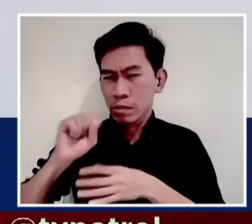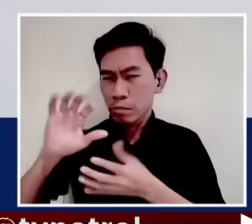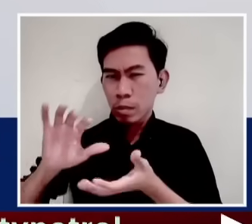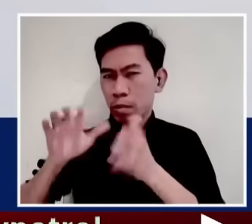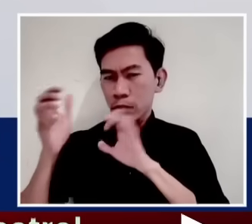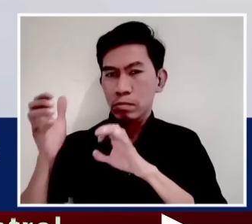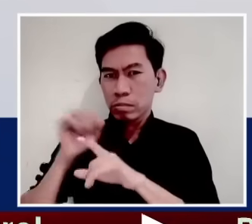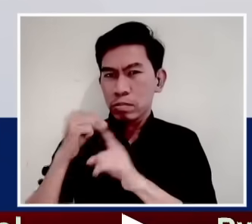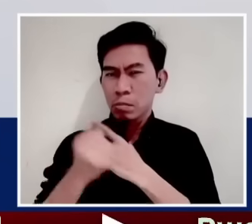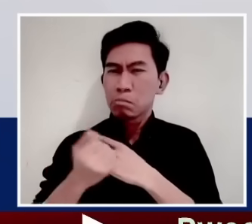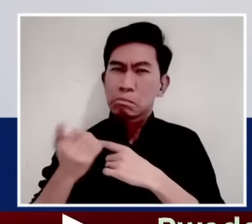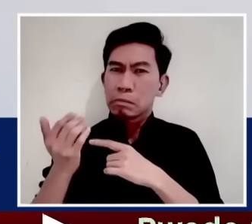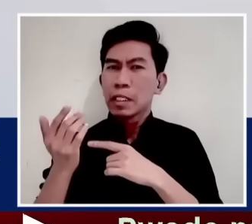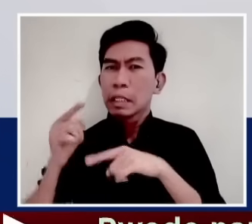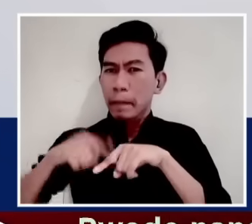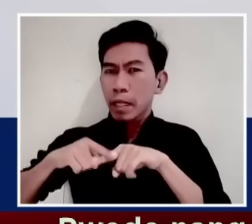situation